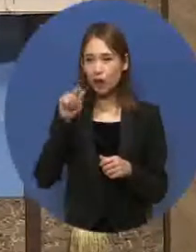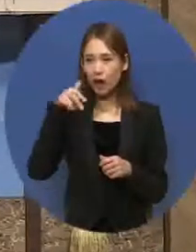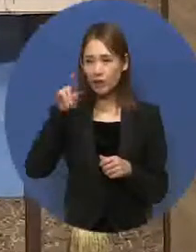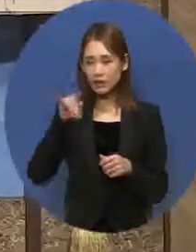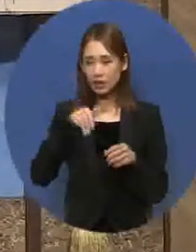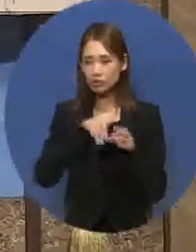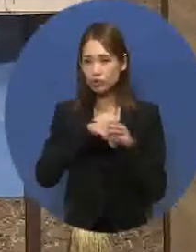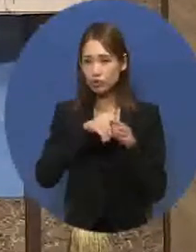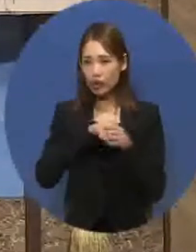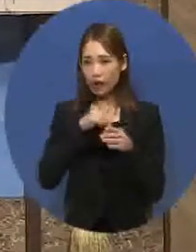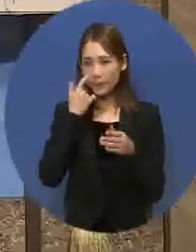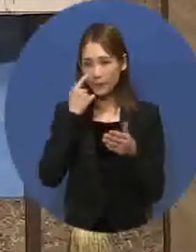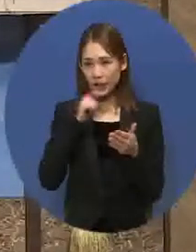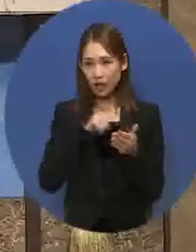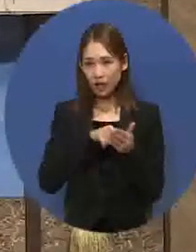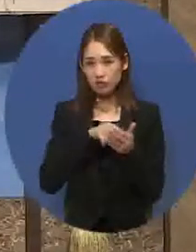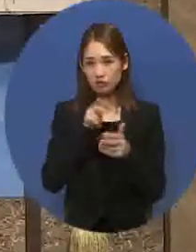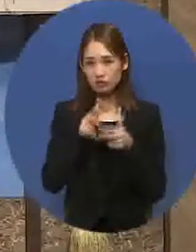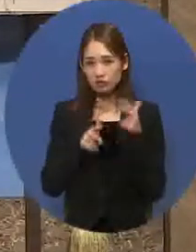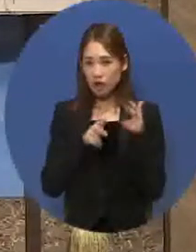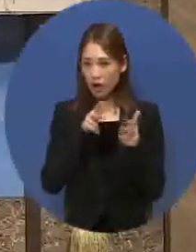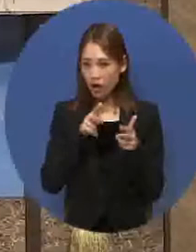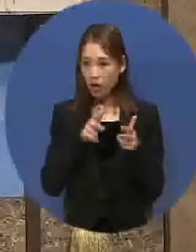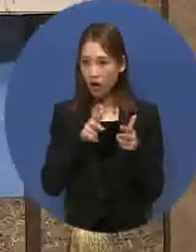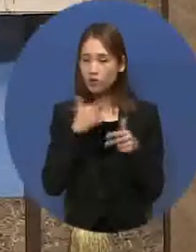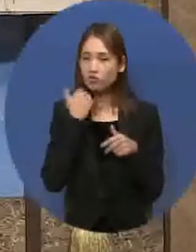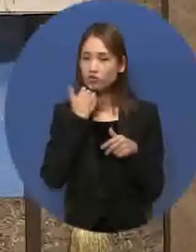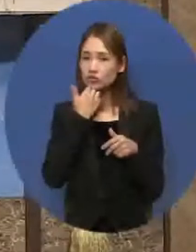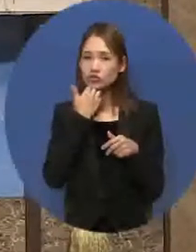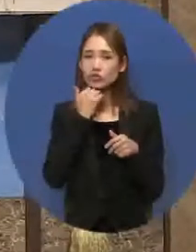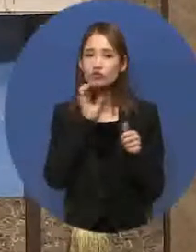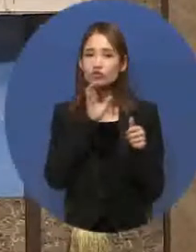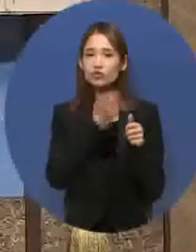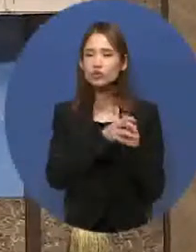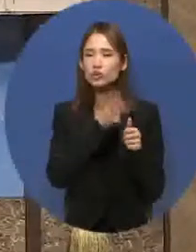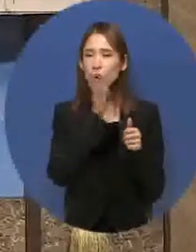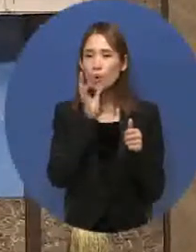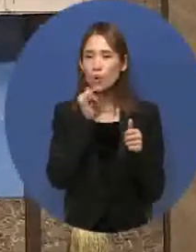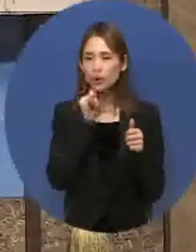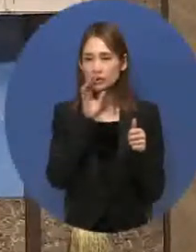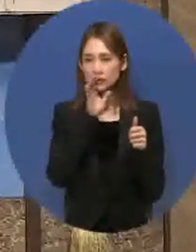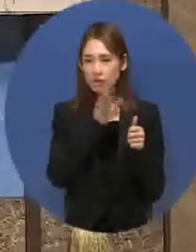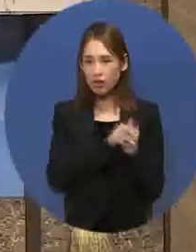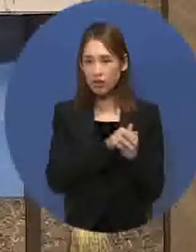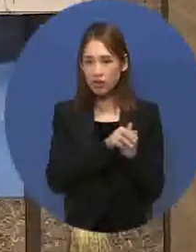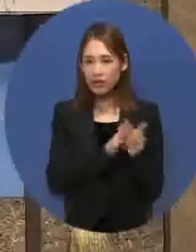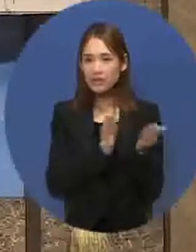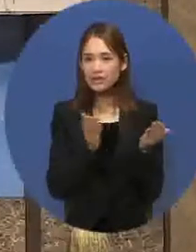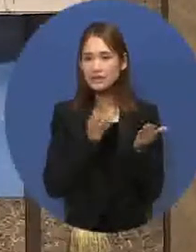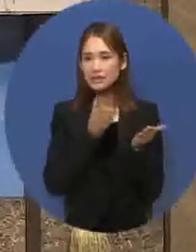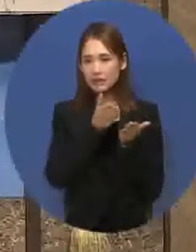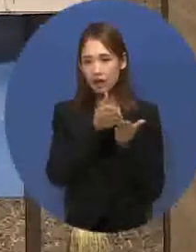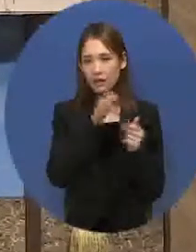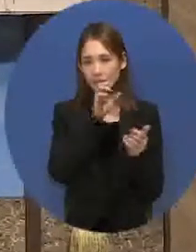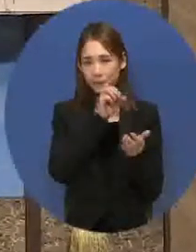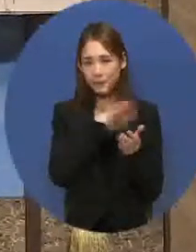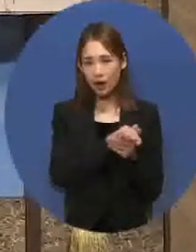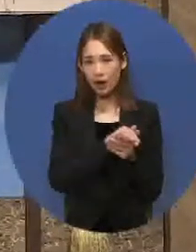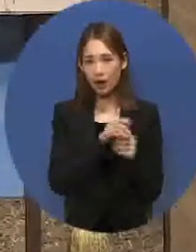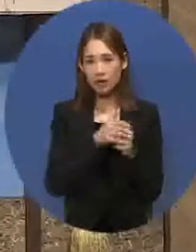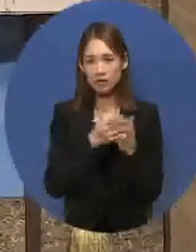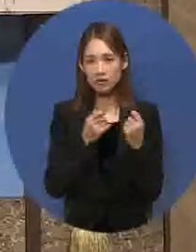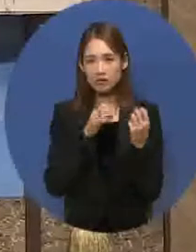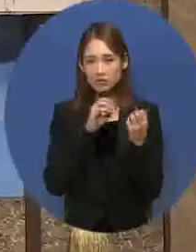문화재 발굴 사업은 노인 전담 일자리로 하면 좋겠다. 이제